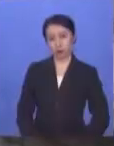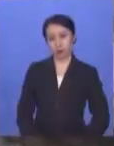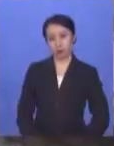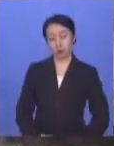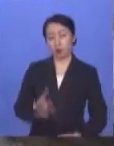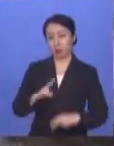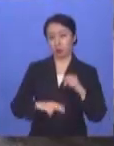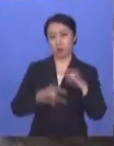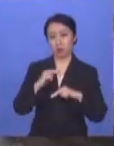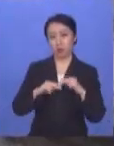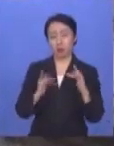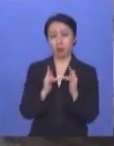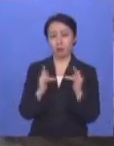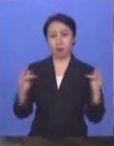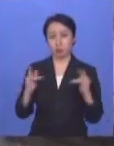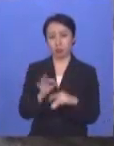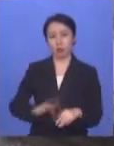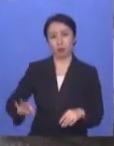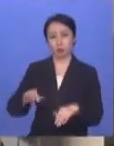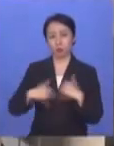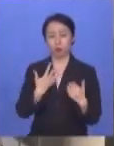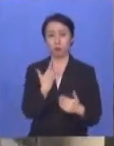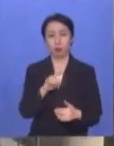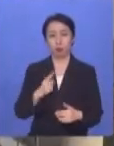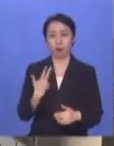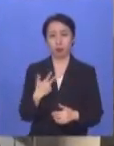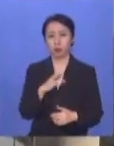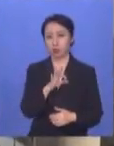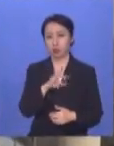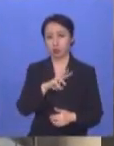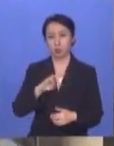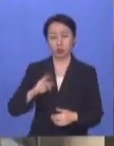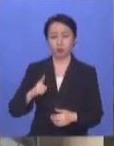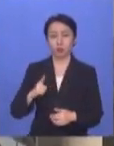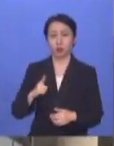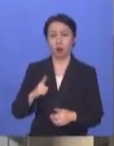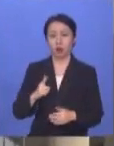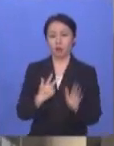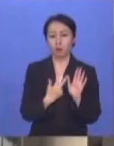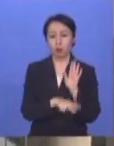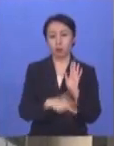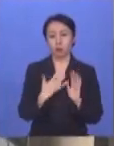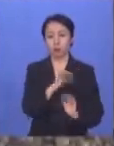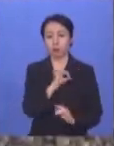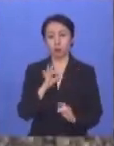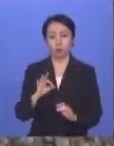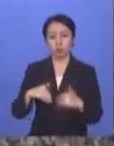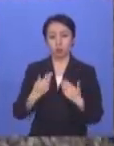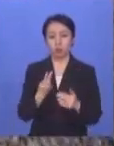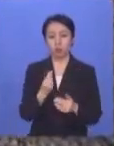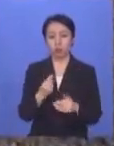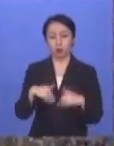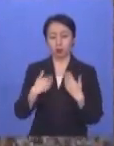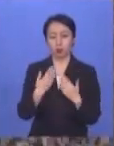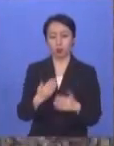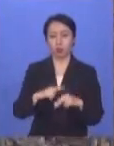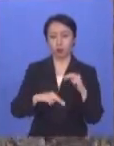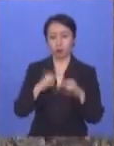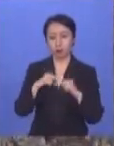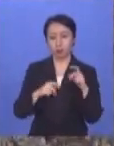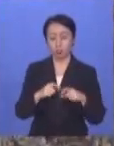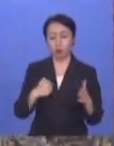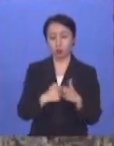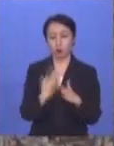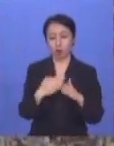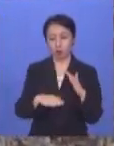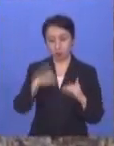На строительство моста из областного бюджета выделено 5,3 миллиарда тенге. 80% этой суммы уже передано подрядчику. До